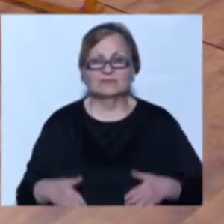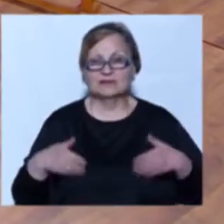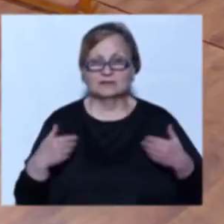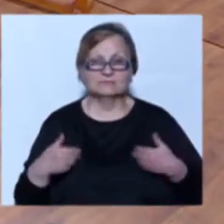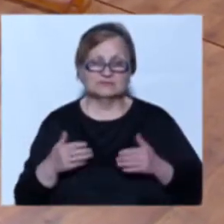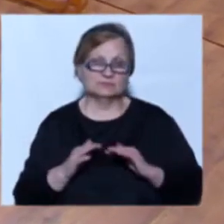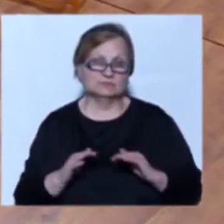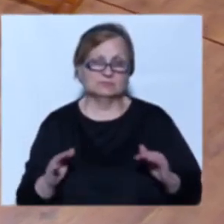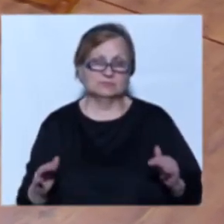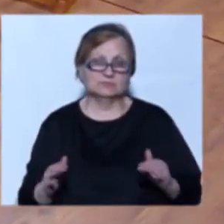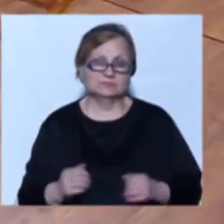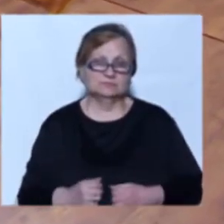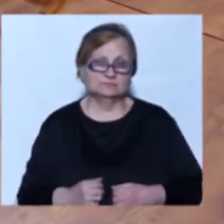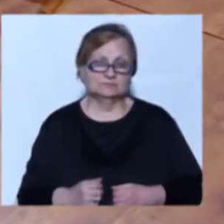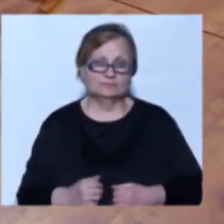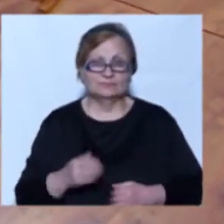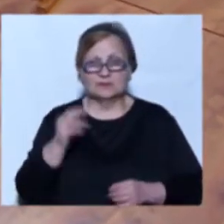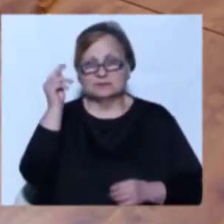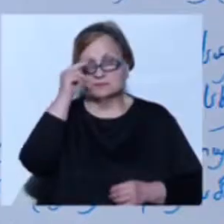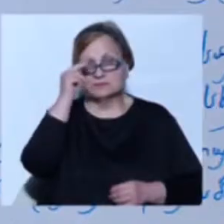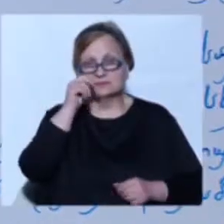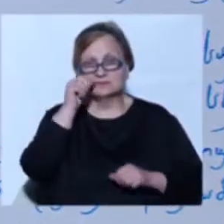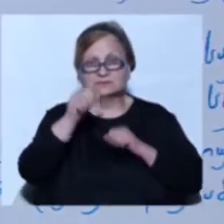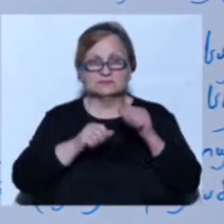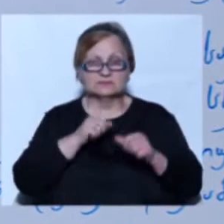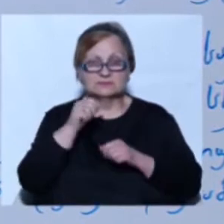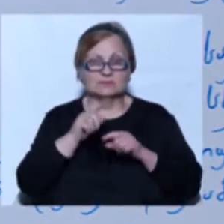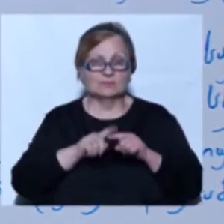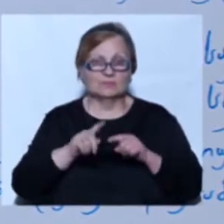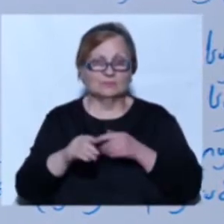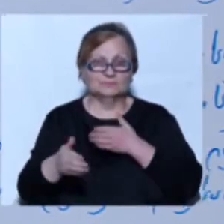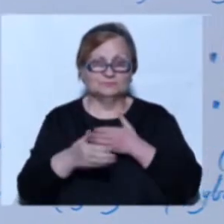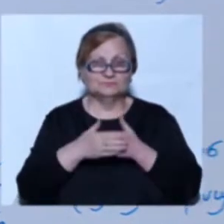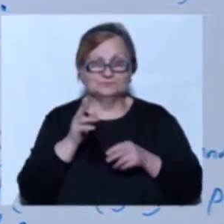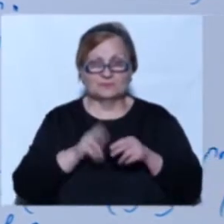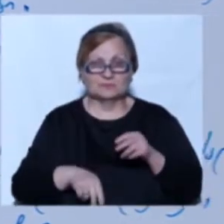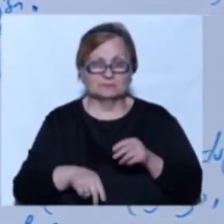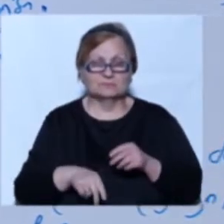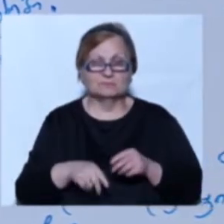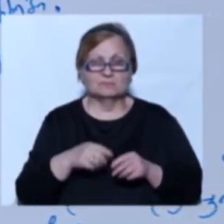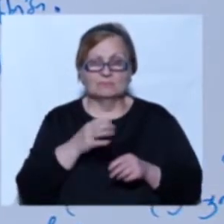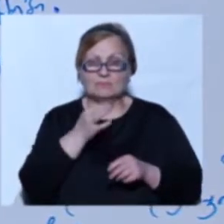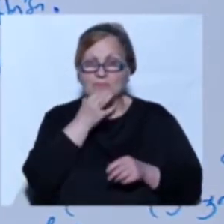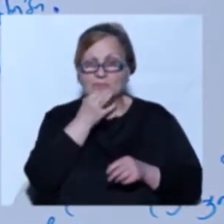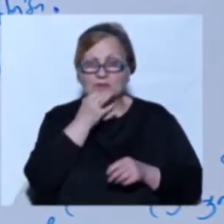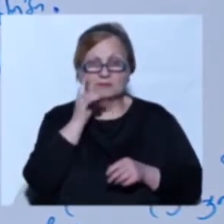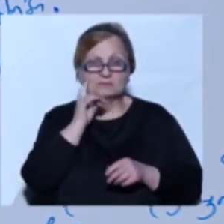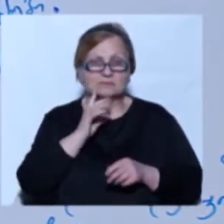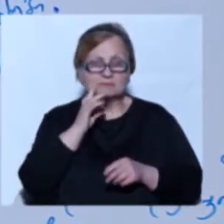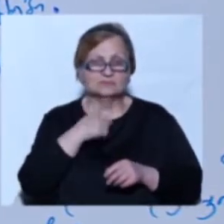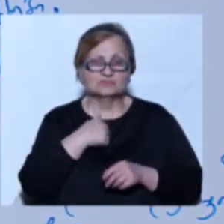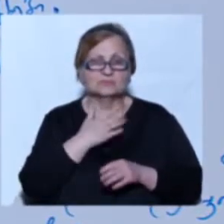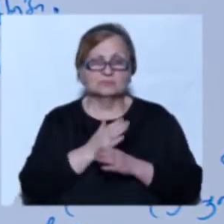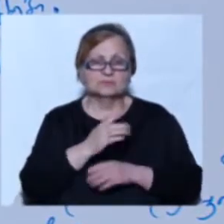გამარჯობა ბავშვებო. სასწავლო წელი ნელ-ნელა დასასრულს უახლოვდება, მაგრამ ჩვენ ჯერჯერობით კვლავ გვაქვს